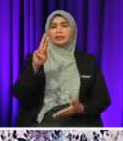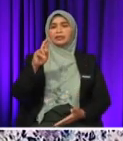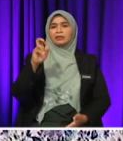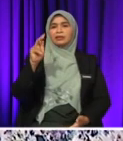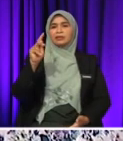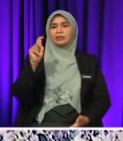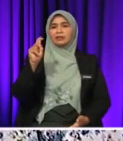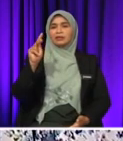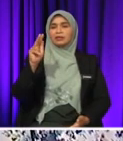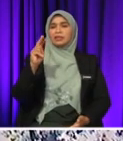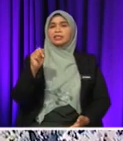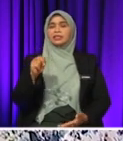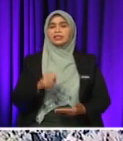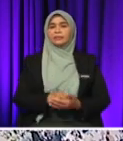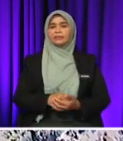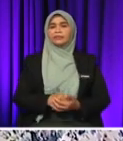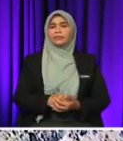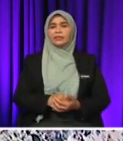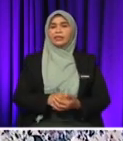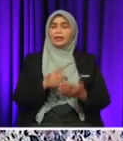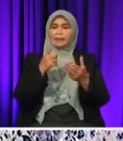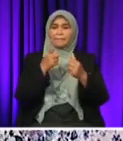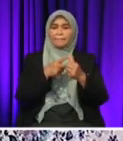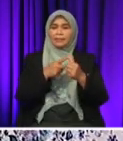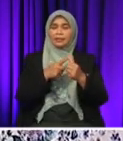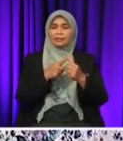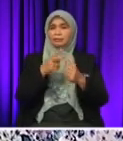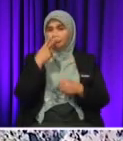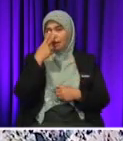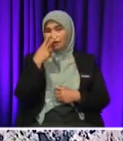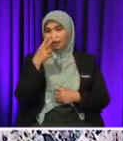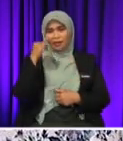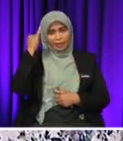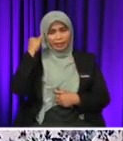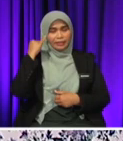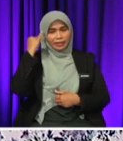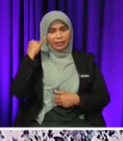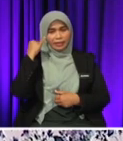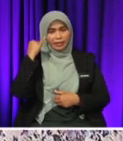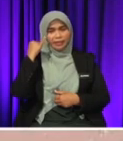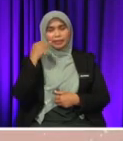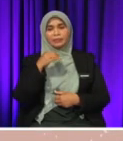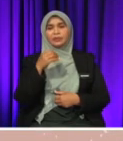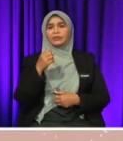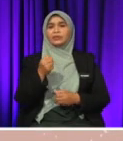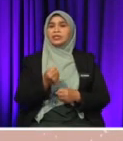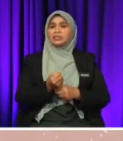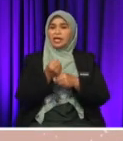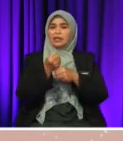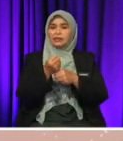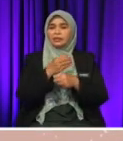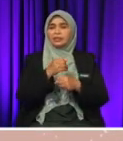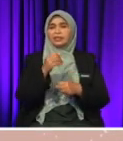sastra ini dia terkandung tiga perkara yang pertama adalah pandangan yang kedua adalah Sanjungan dan yang ketiga adalah